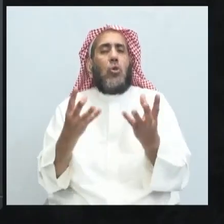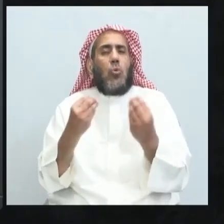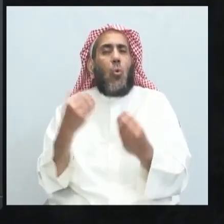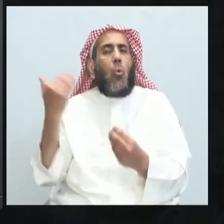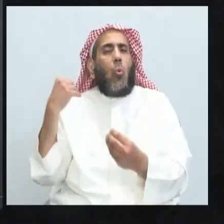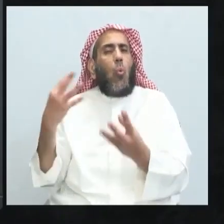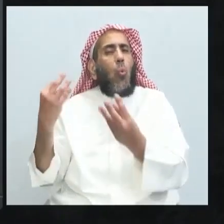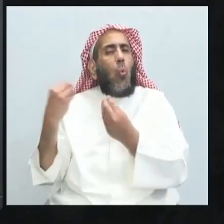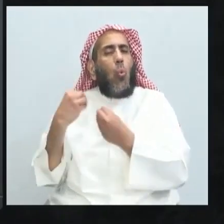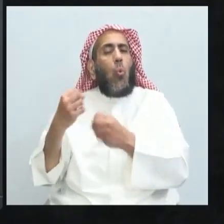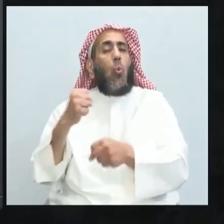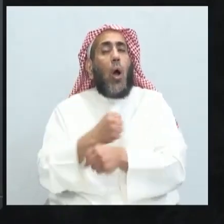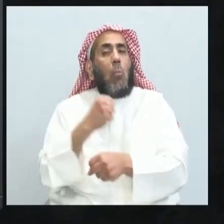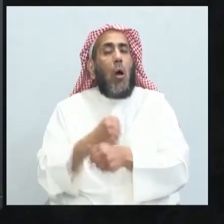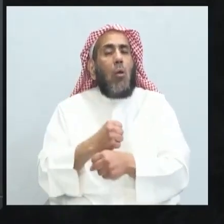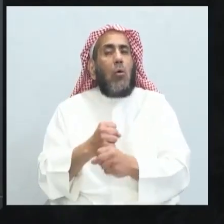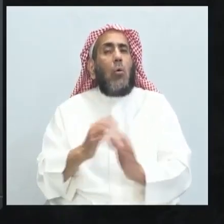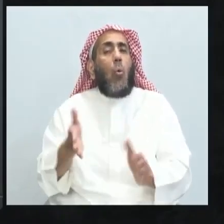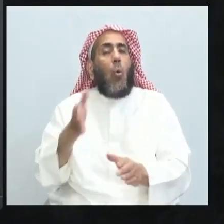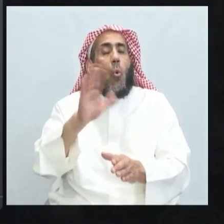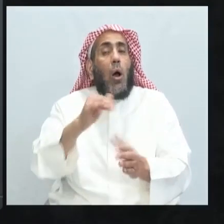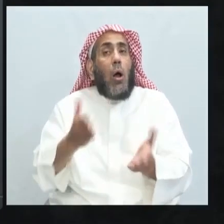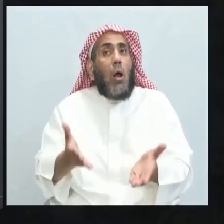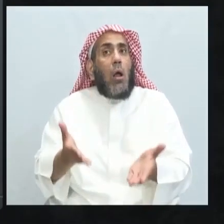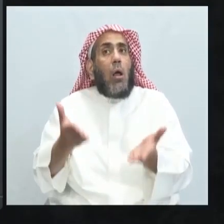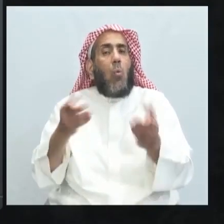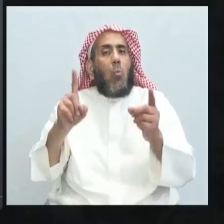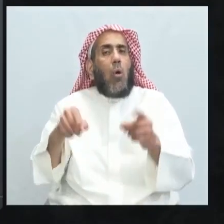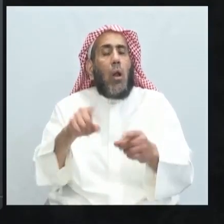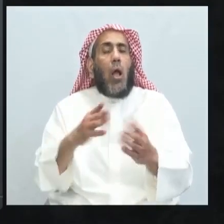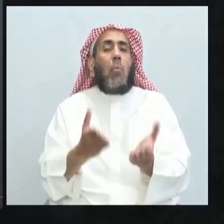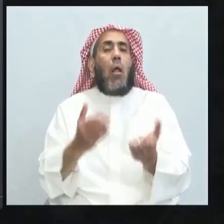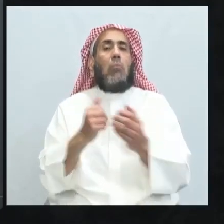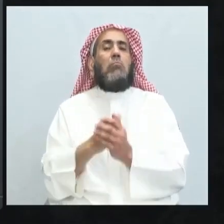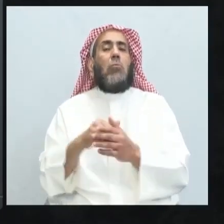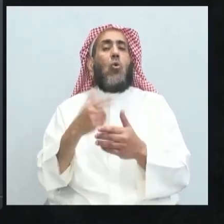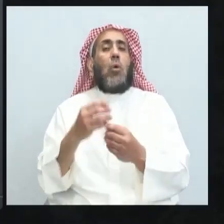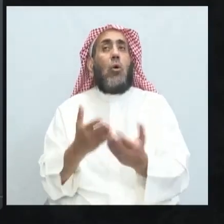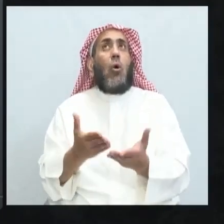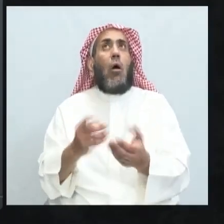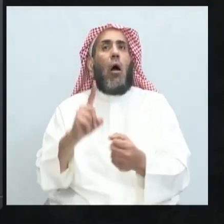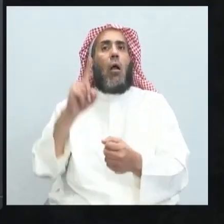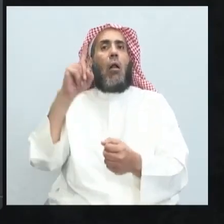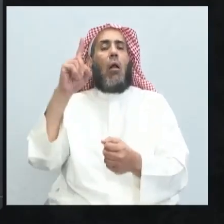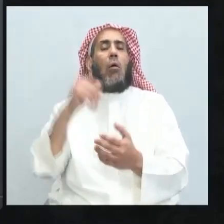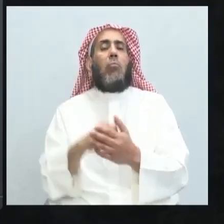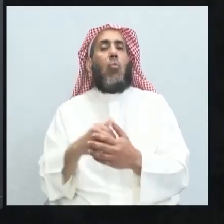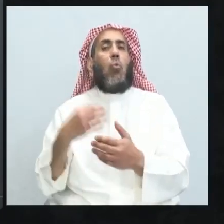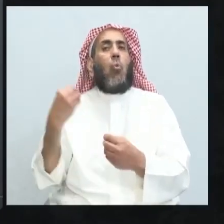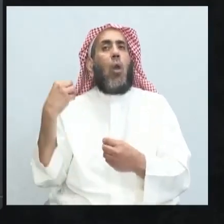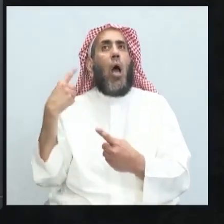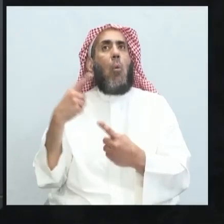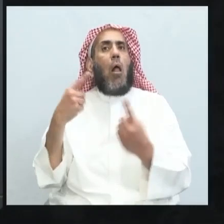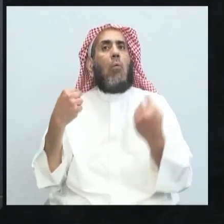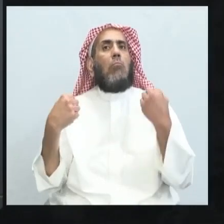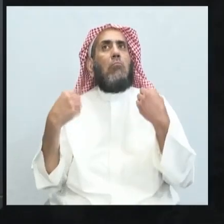الحسنات واعملوا ل ليوم القيامه الدار الاخره يوم تعرضون على الله ي تعرضون على الله